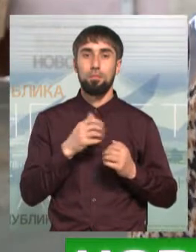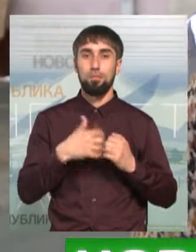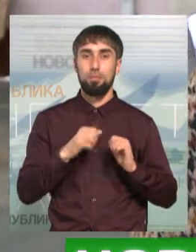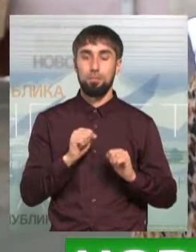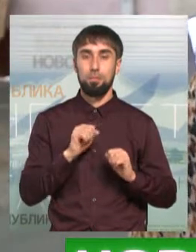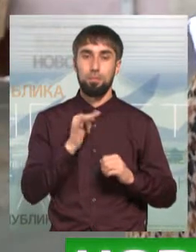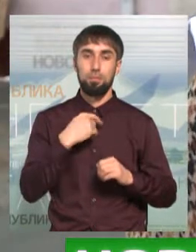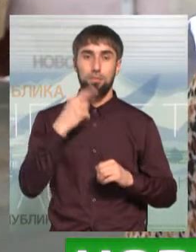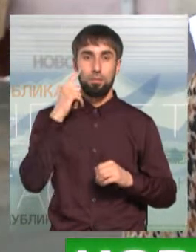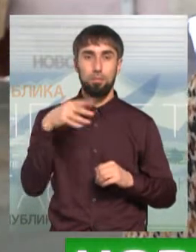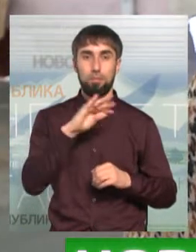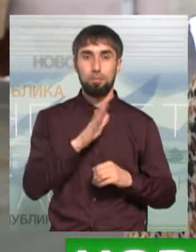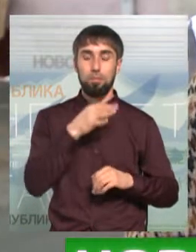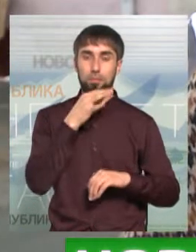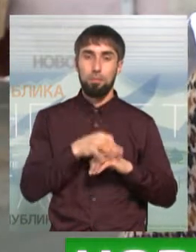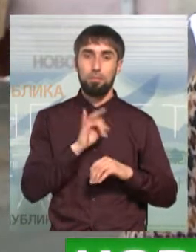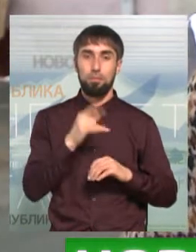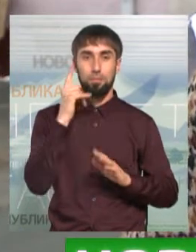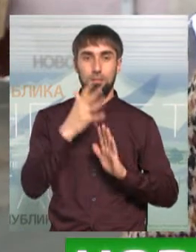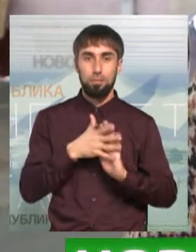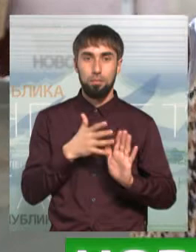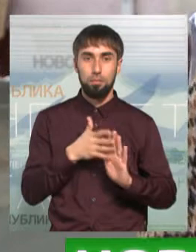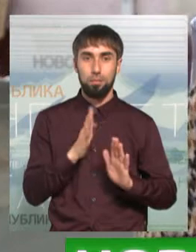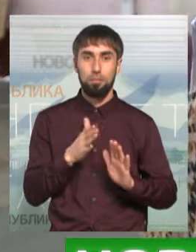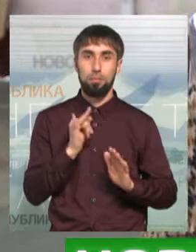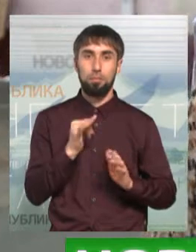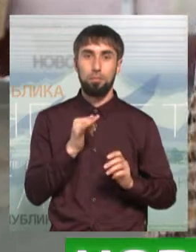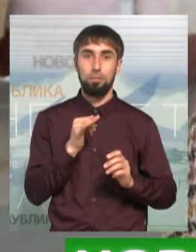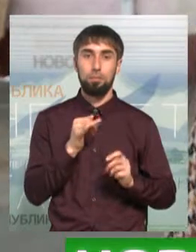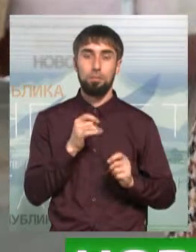ответственность и сознательность граждан. И берегите себя и будьте здоровы.